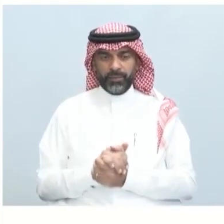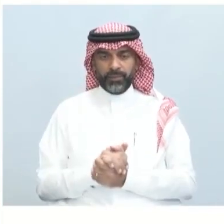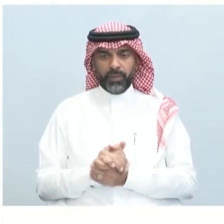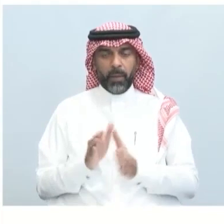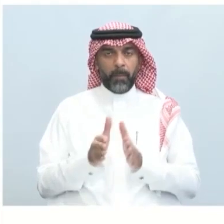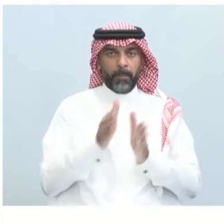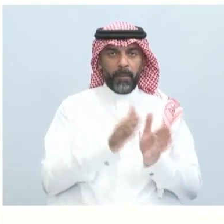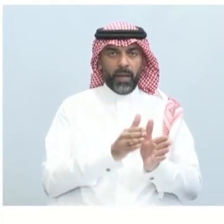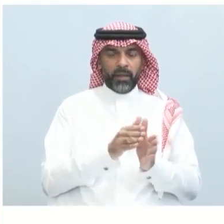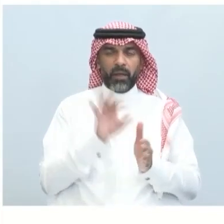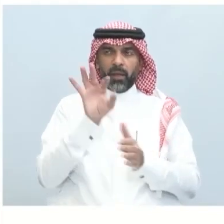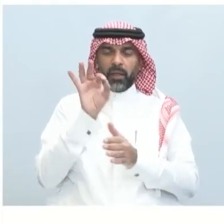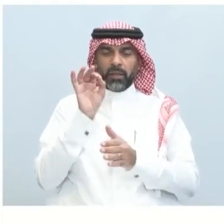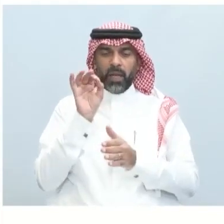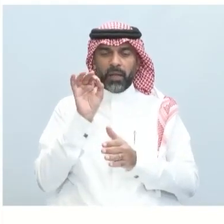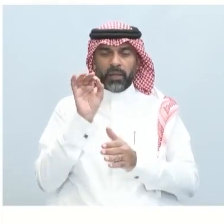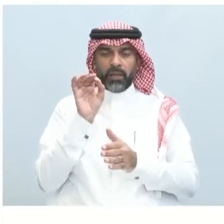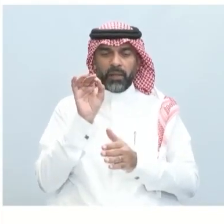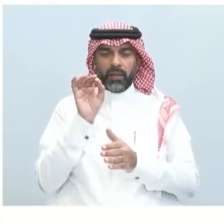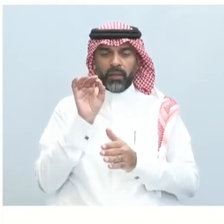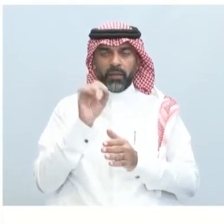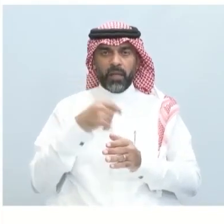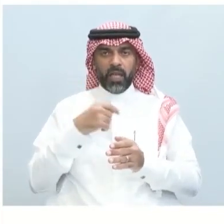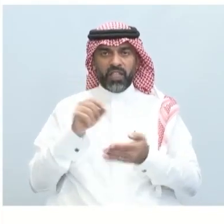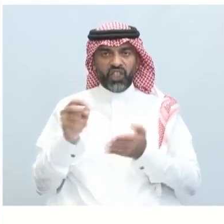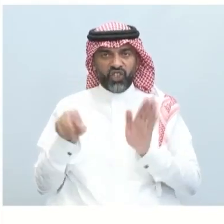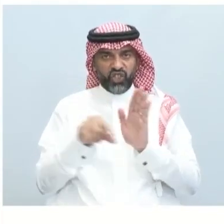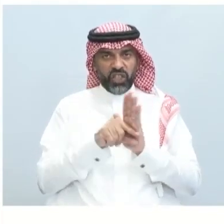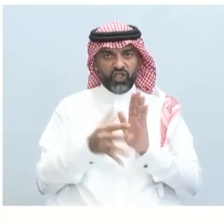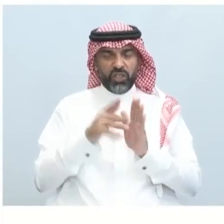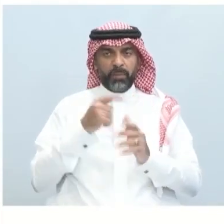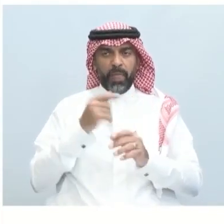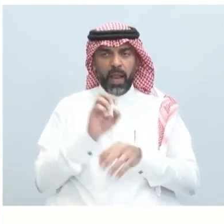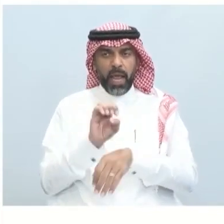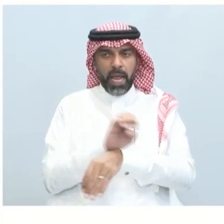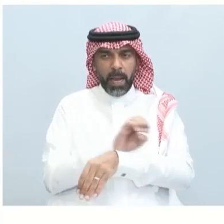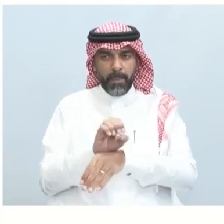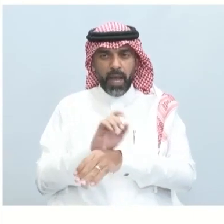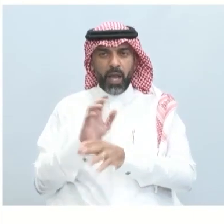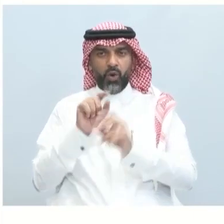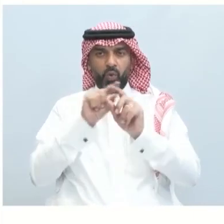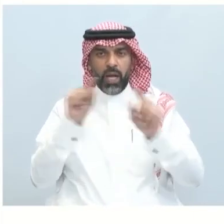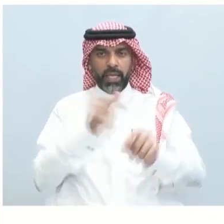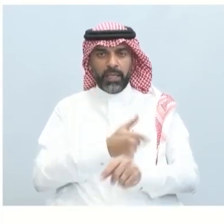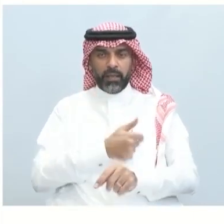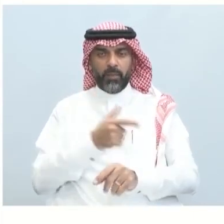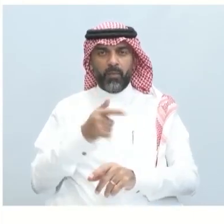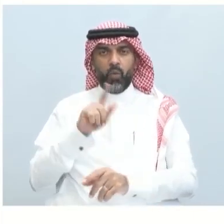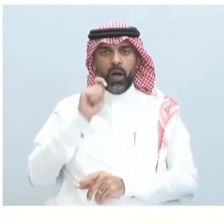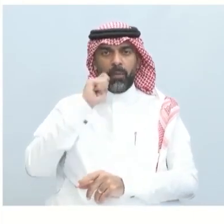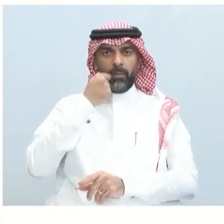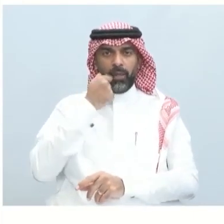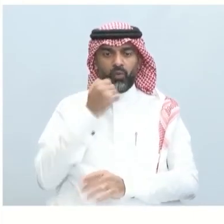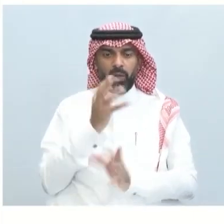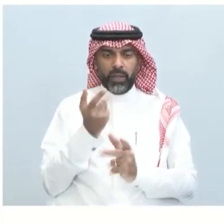بعد ذلك نقوم باختيار ساين أب وتسجيل المعلومات الشخصية مثل الإيميل واليوزر نيم والباسورد.